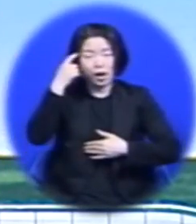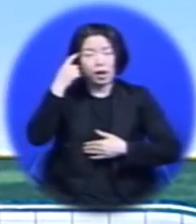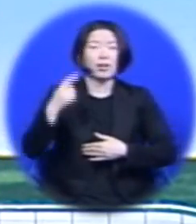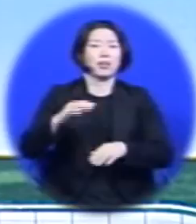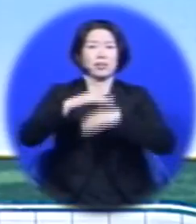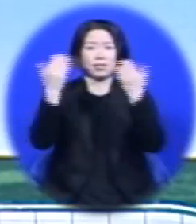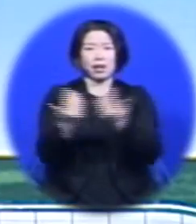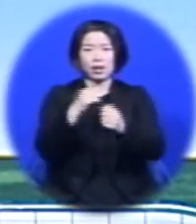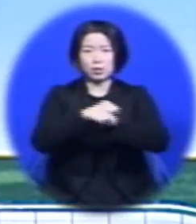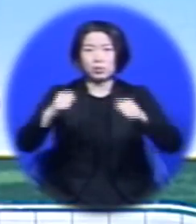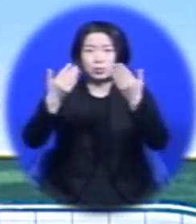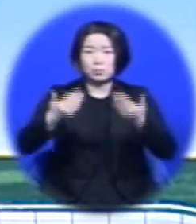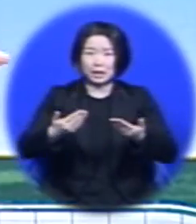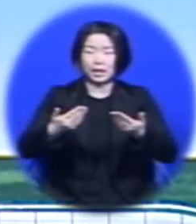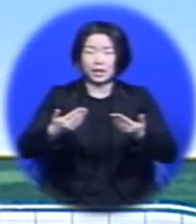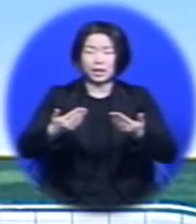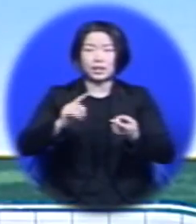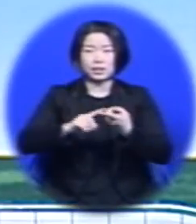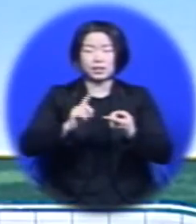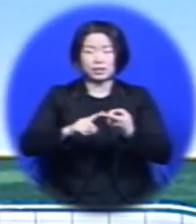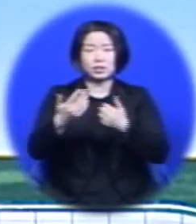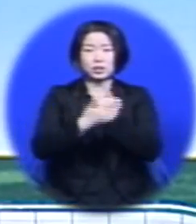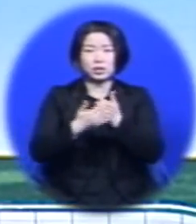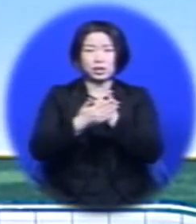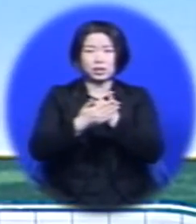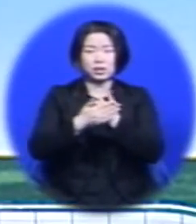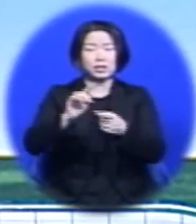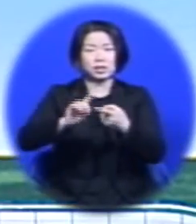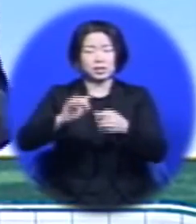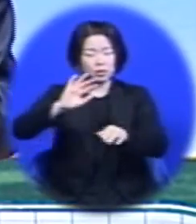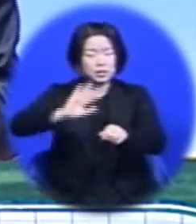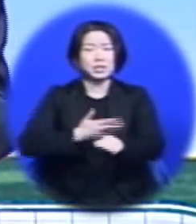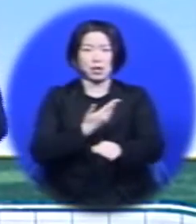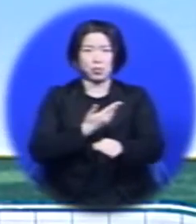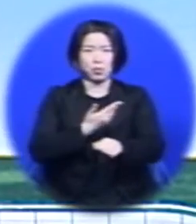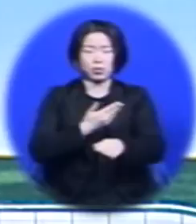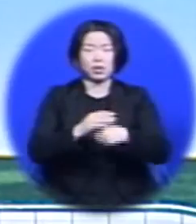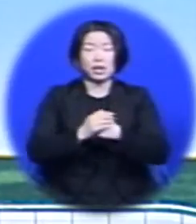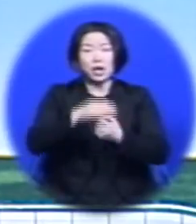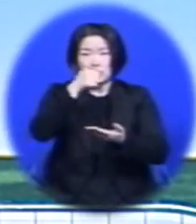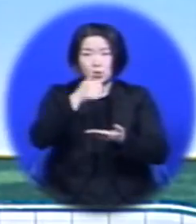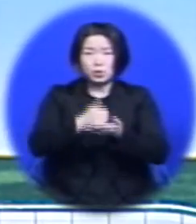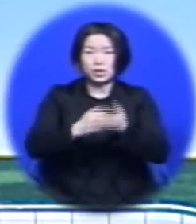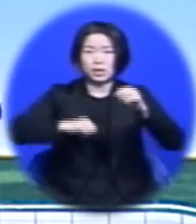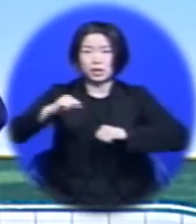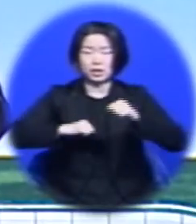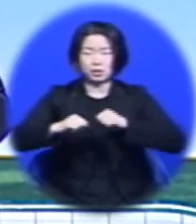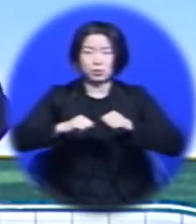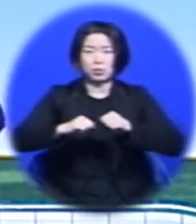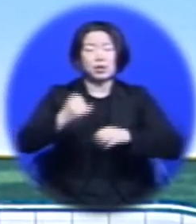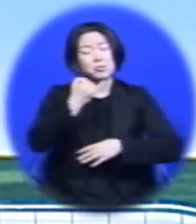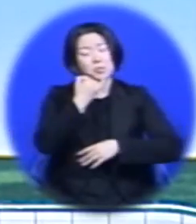받았다는 은혜를 앉으니 왜곡 해버리고 그래서 죄 지워도 괜찮은 듯 살아가는